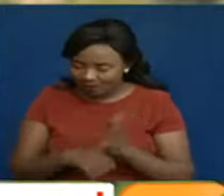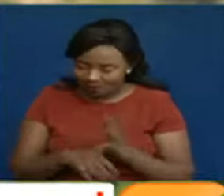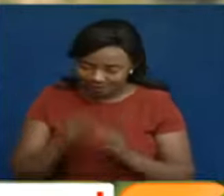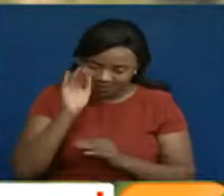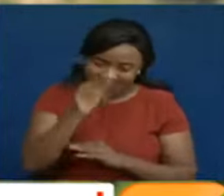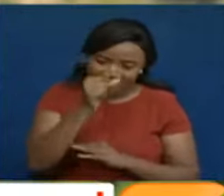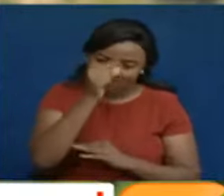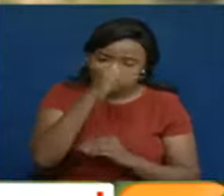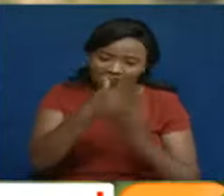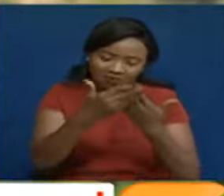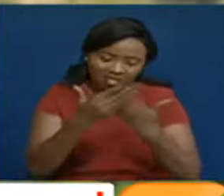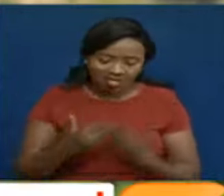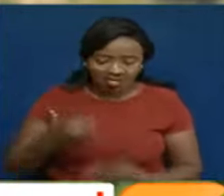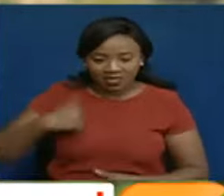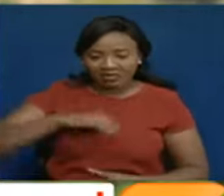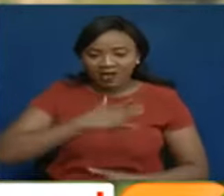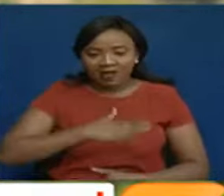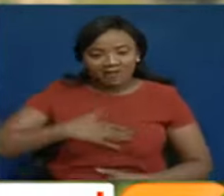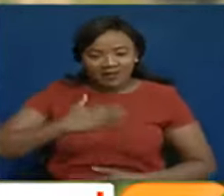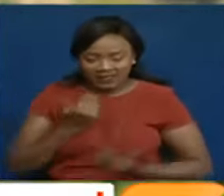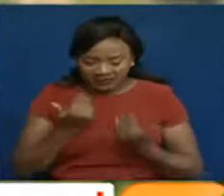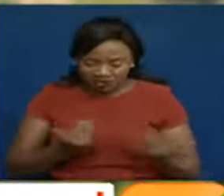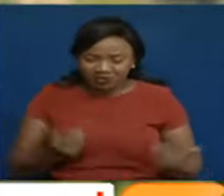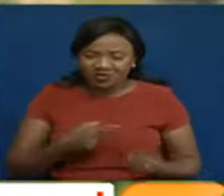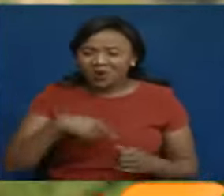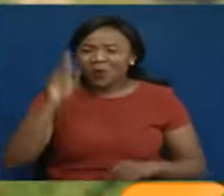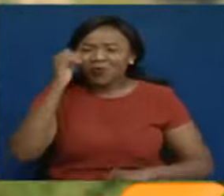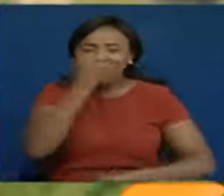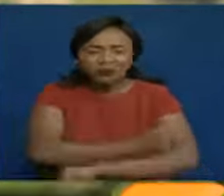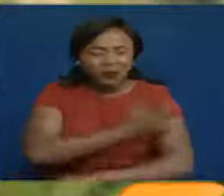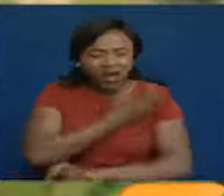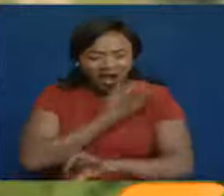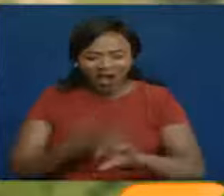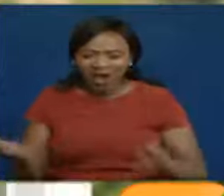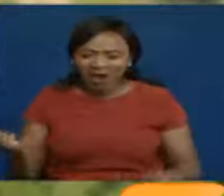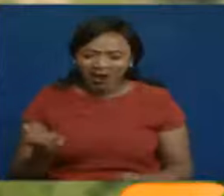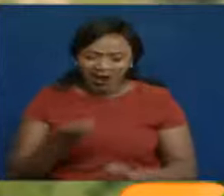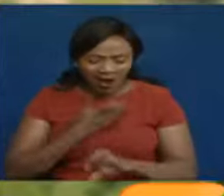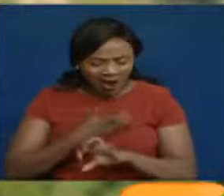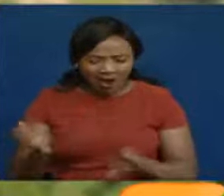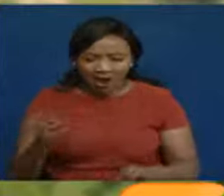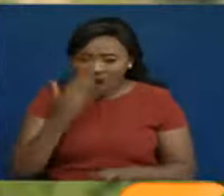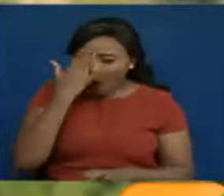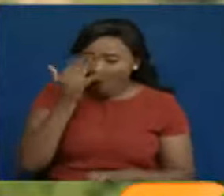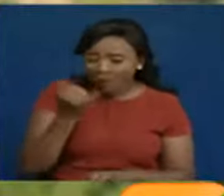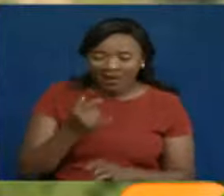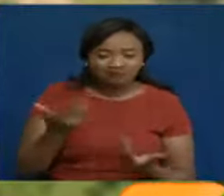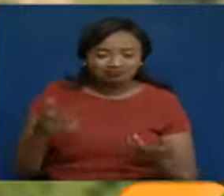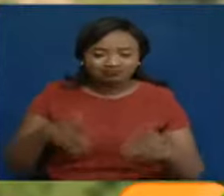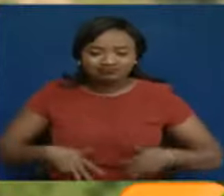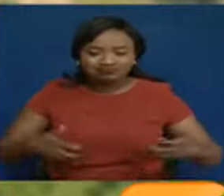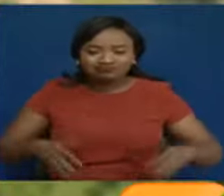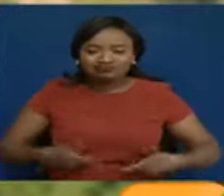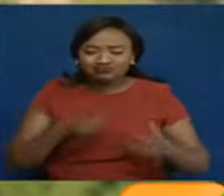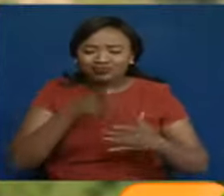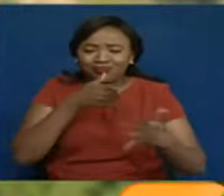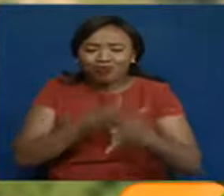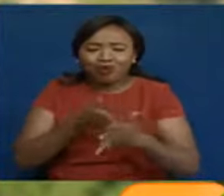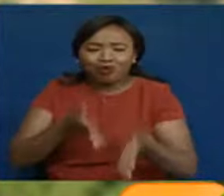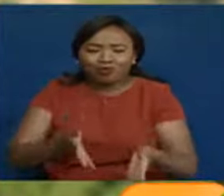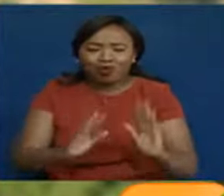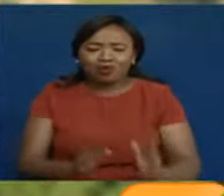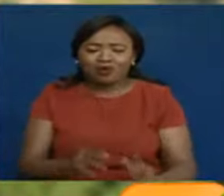wakuje watusaidie. Hata watoto waenda hawawezi kufika shuleni mapema. Juu tumbiri imefunga njia. Hawawezi